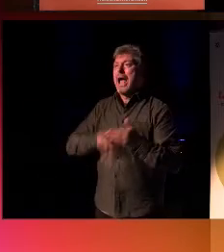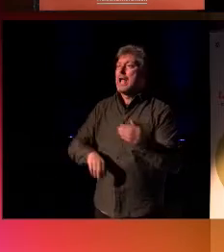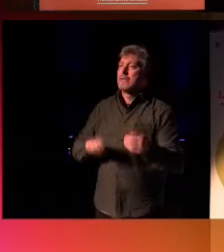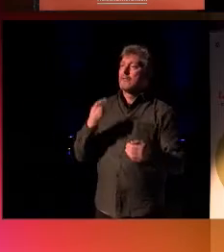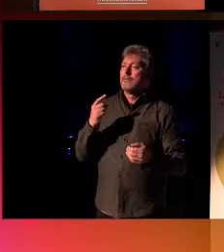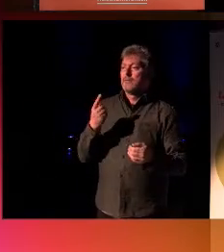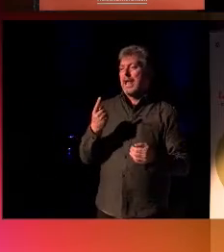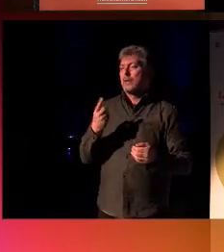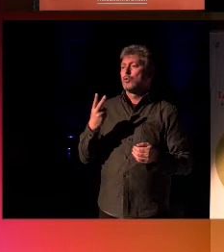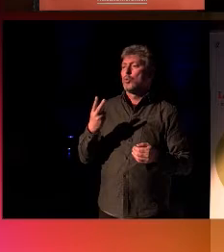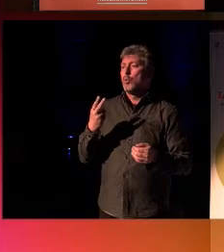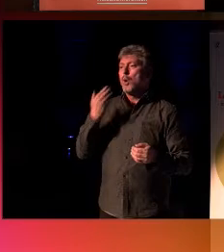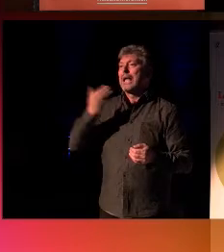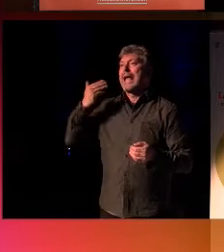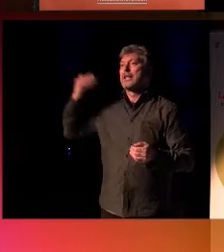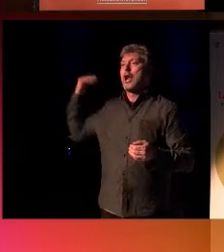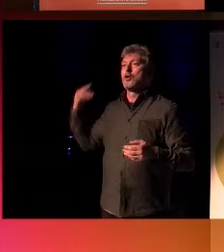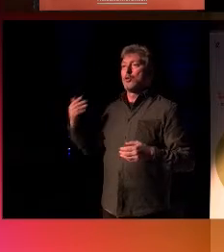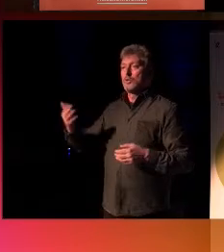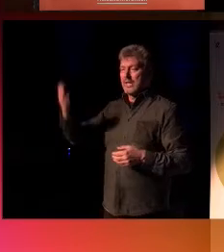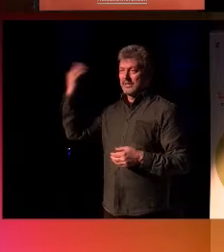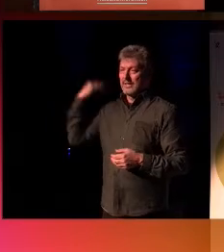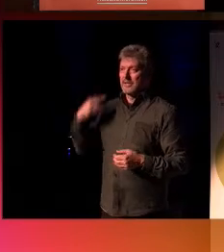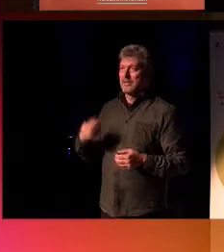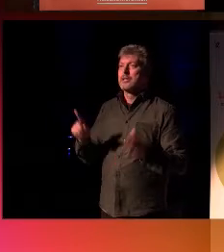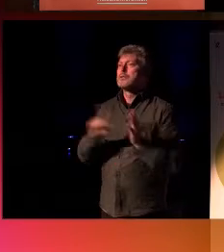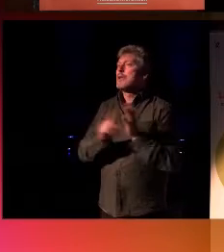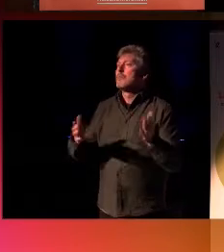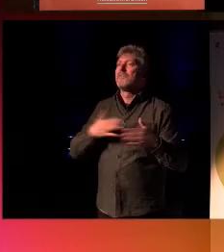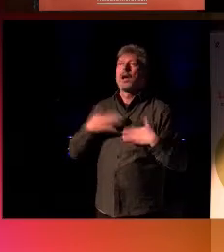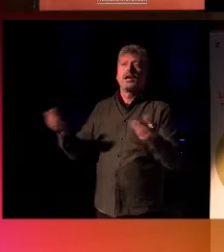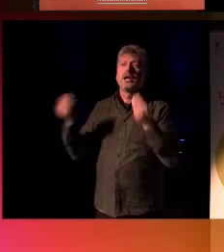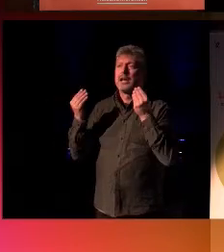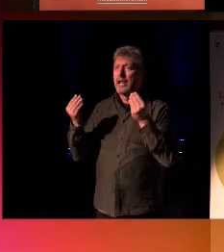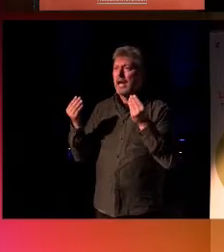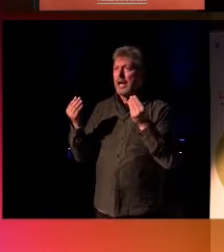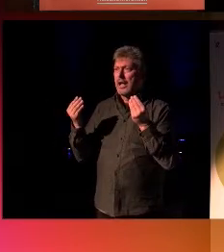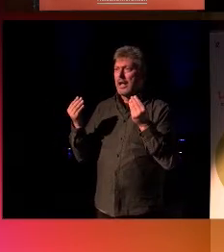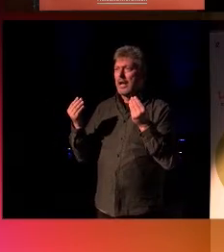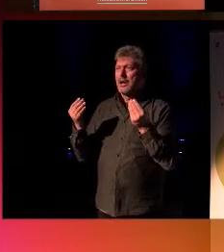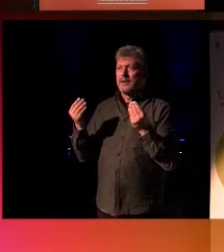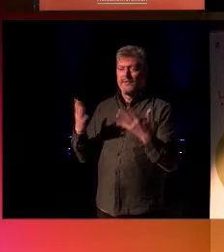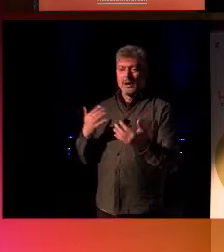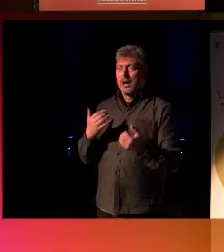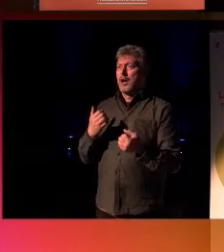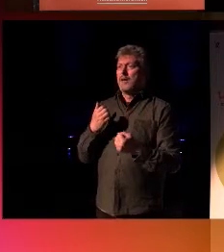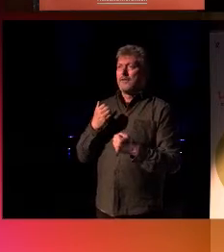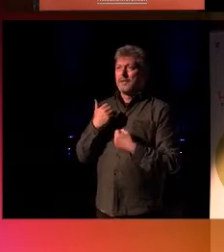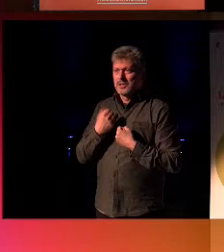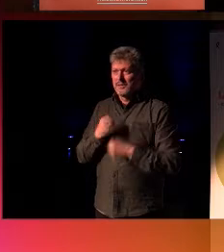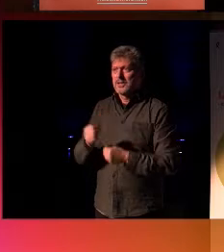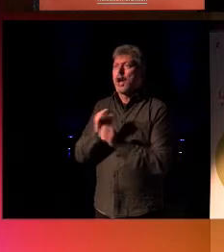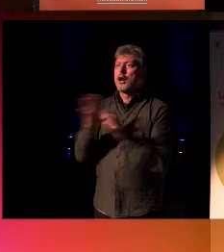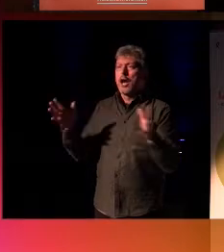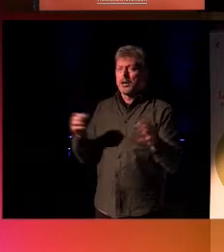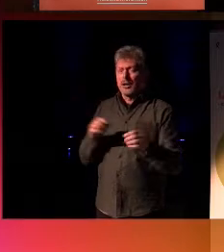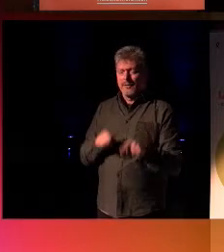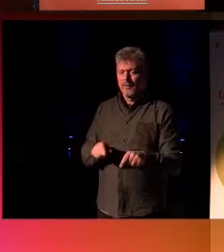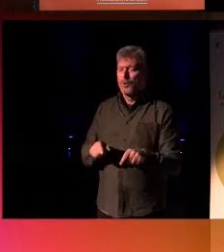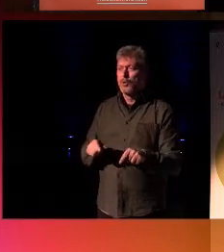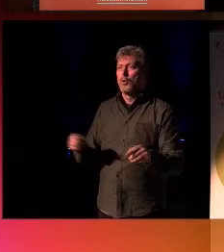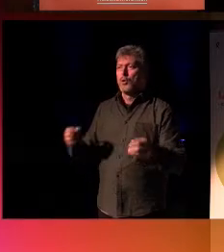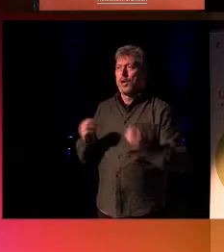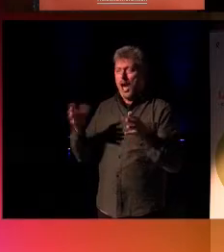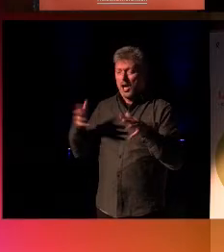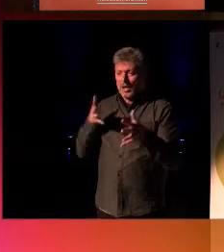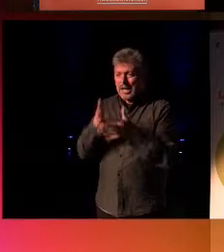sedan. Så har vi ikke samtidig lært vad som skal til for att få til denne samhandlingen. Vi har i hvert fall ikke fullt og helt tatt det inn